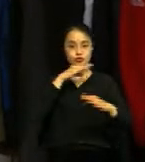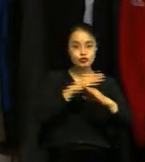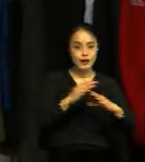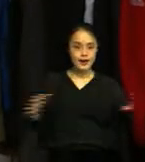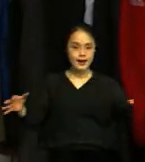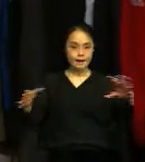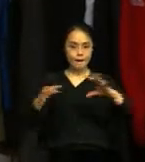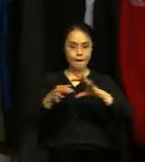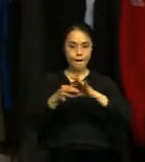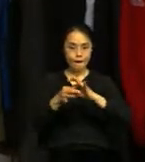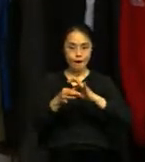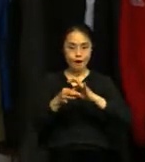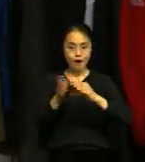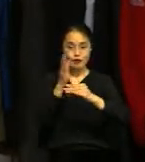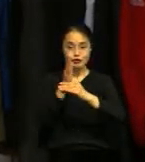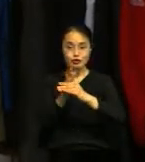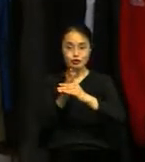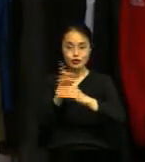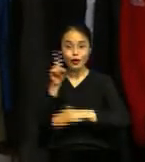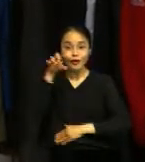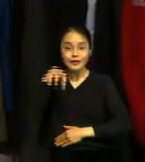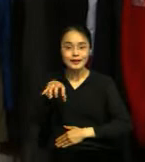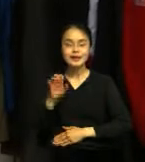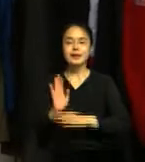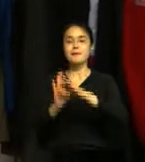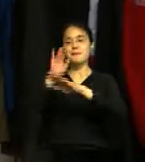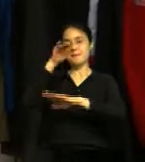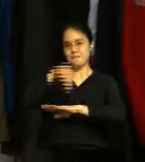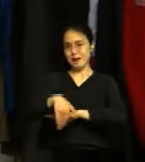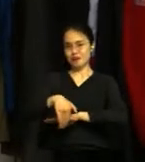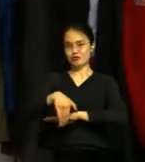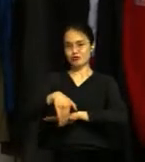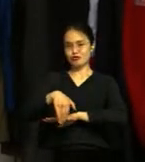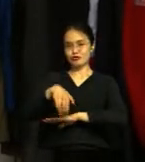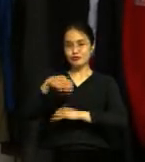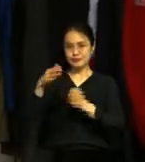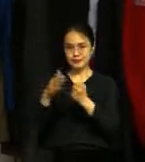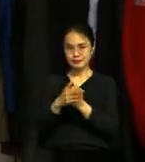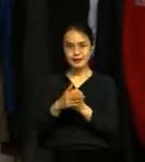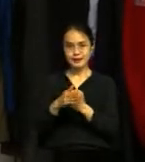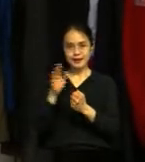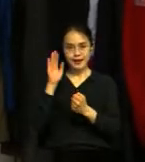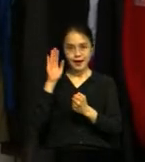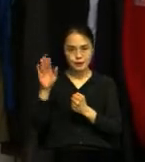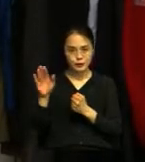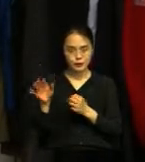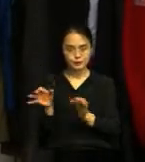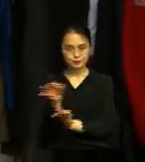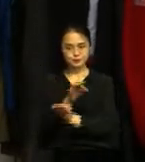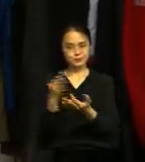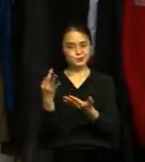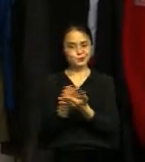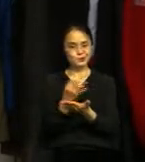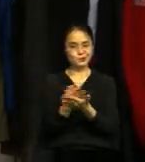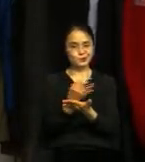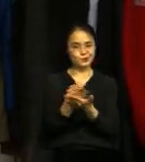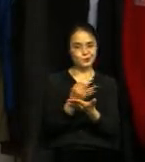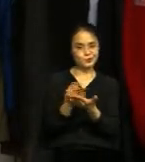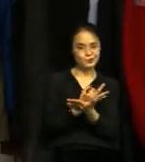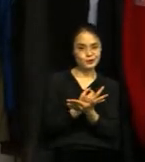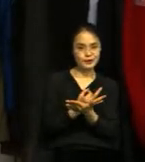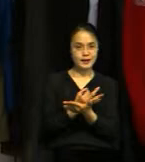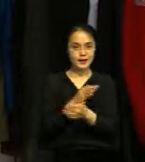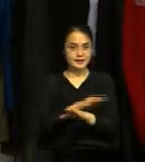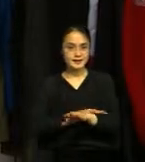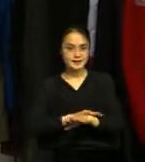이치이고요. 그에 따라서 남북 경제 협력 단지를 조성하고 제2 개성공단을 준비하고 또